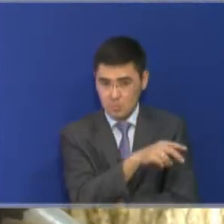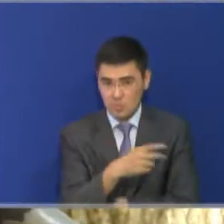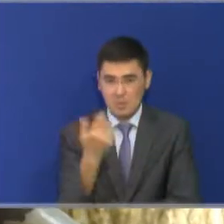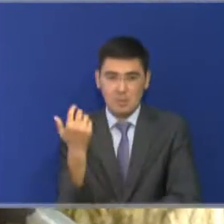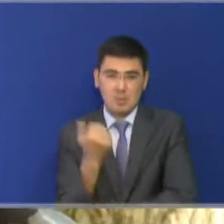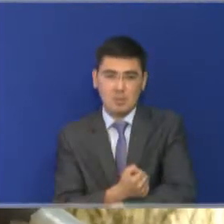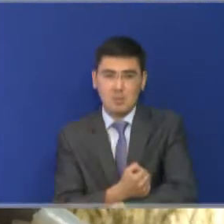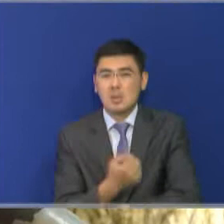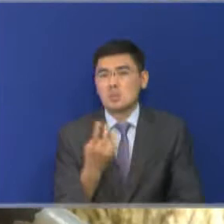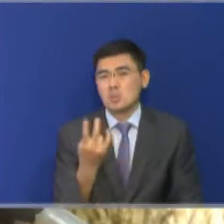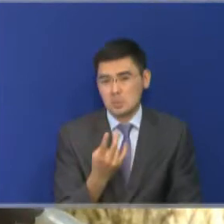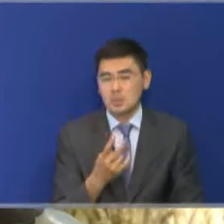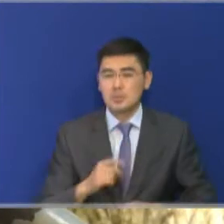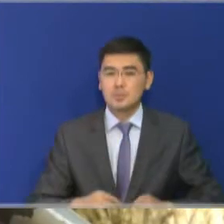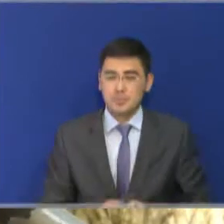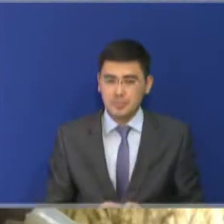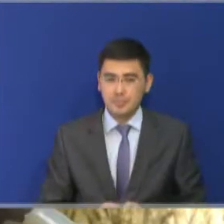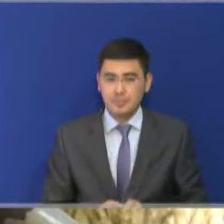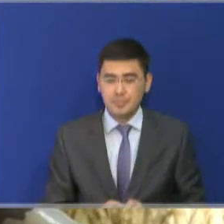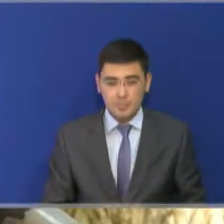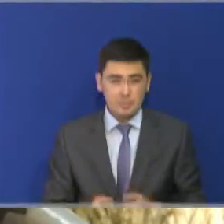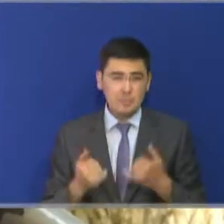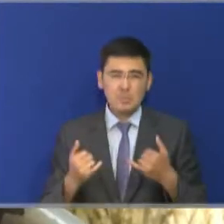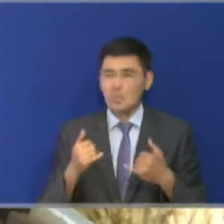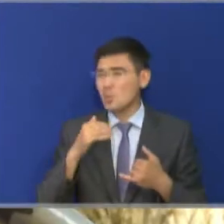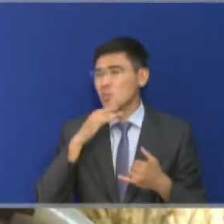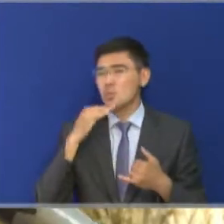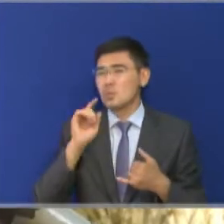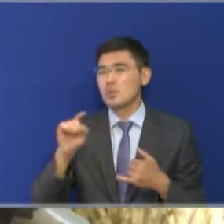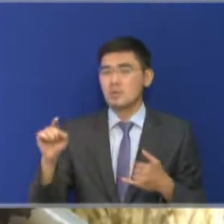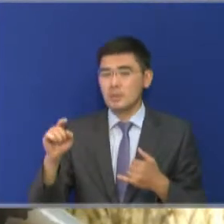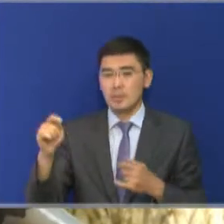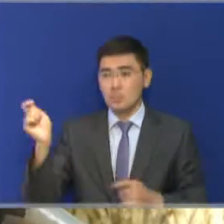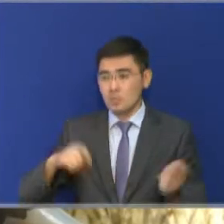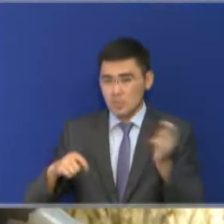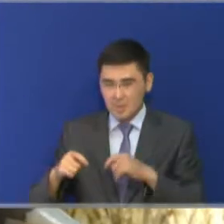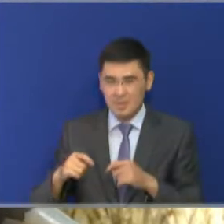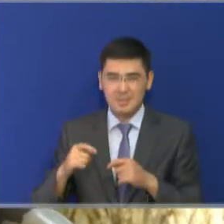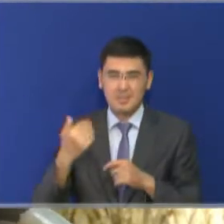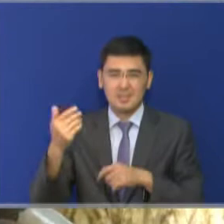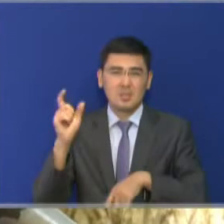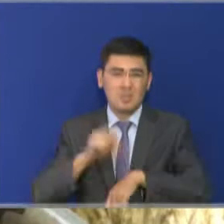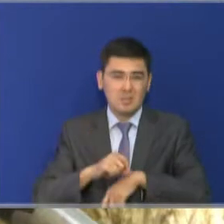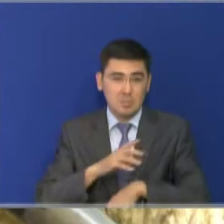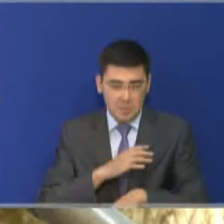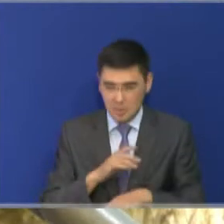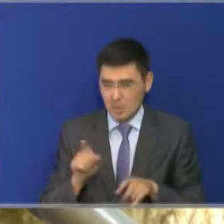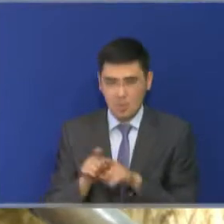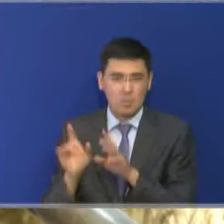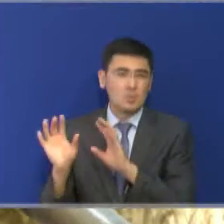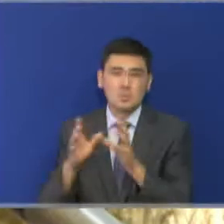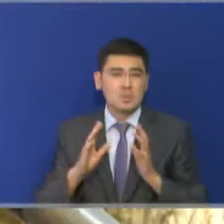Бұл тағы да төтенше жағдайға байланысты эндемиялық аудандардан келгендердің болмауымен байланысты. Бірақ эндемиялық аудандарда орналасқан семейліктер